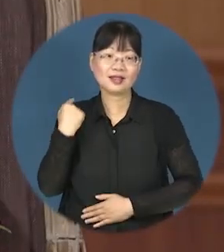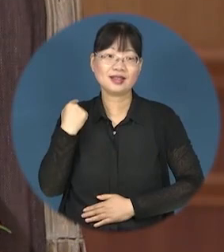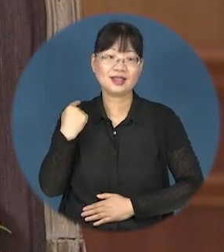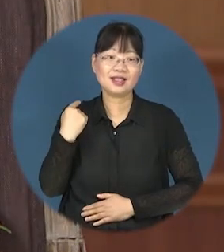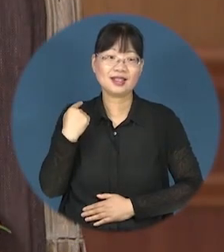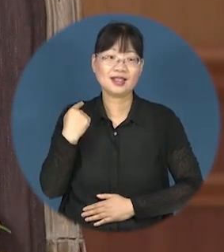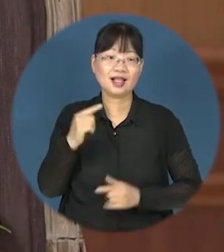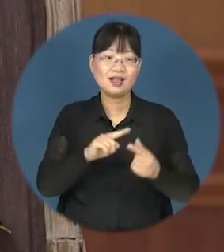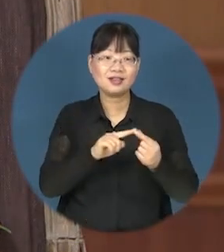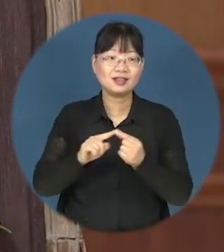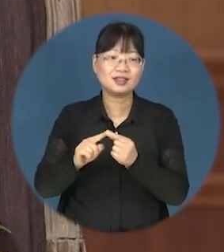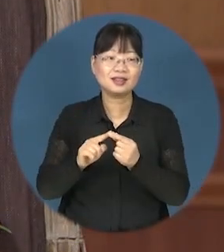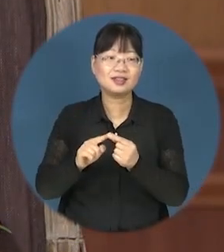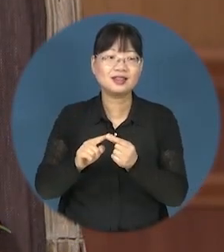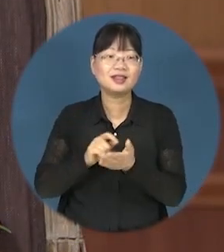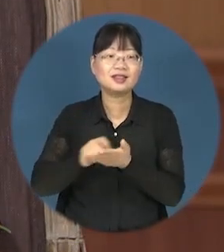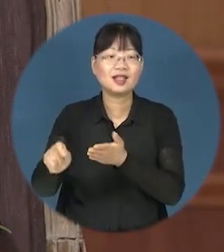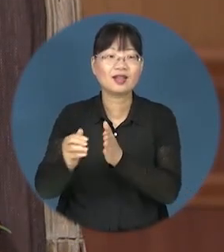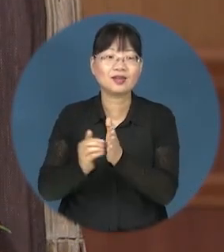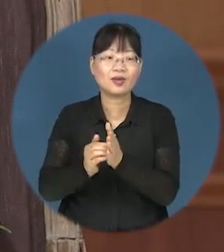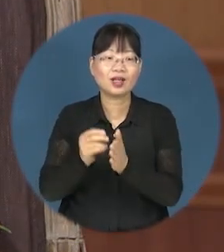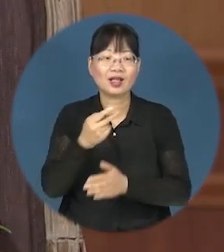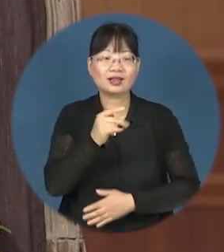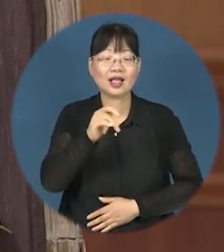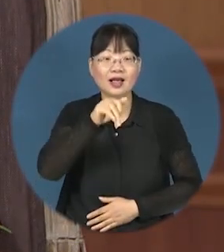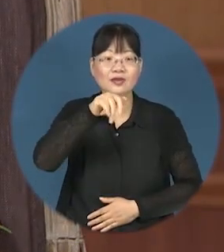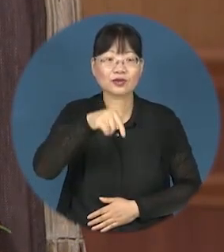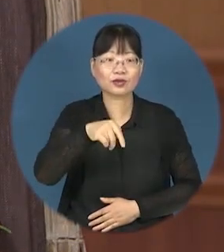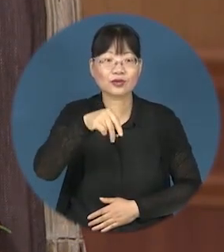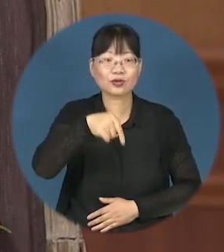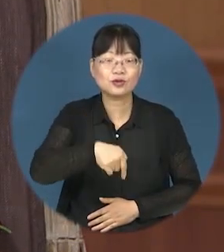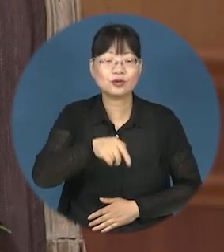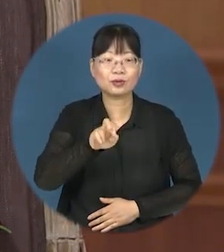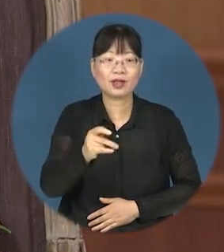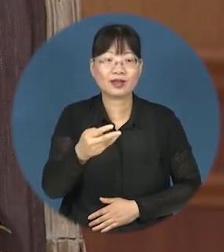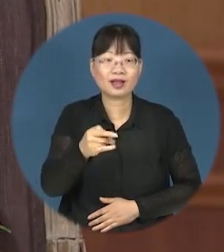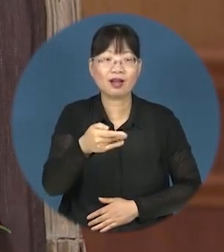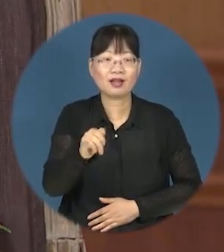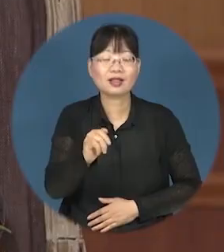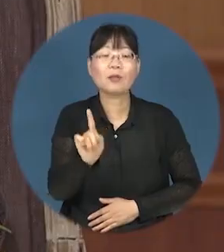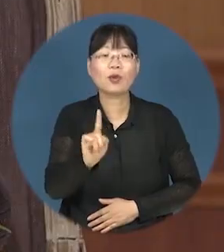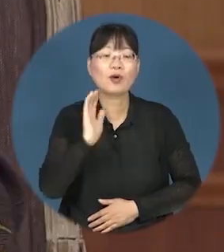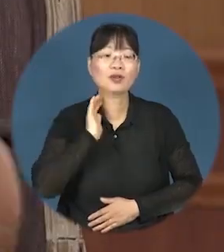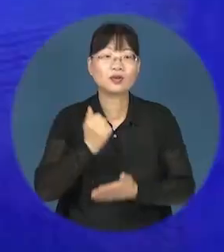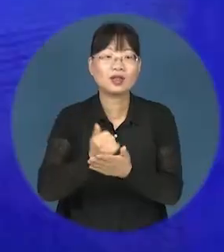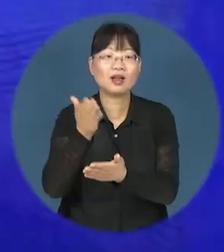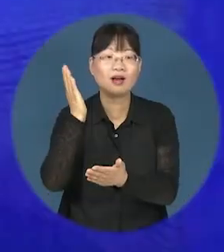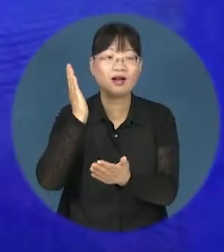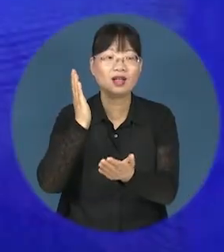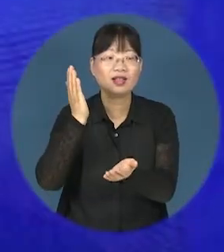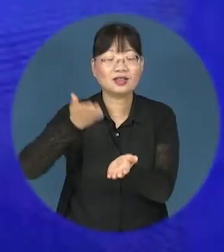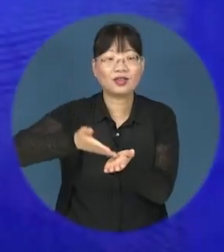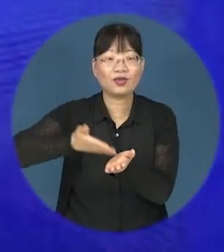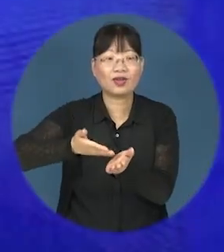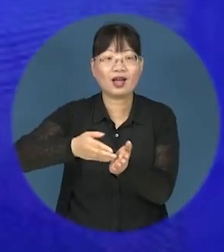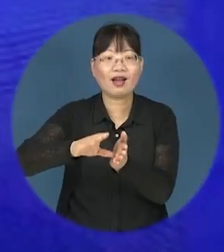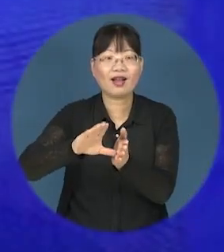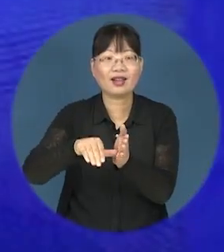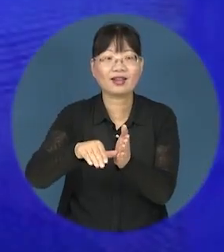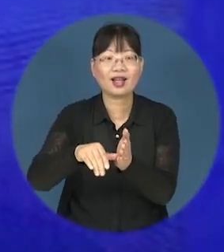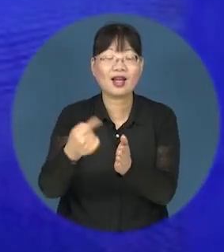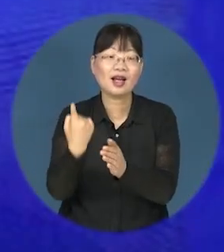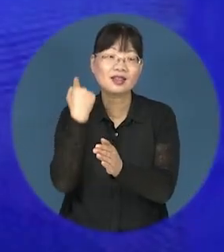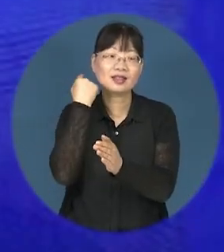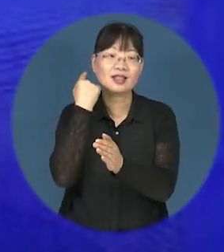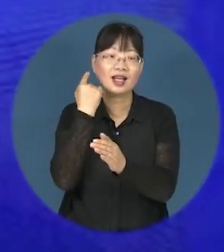글씨도 썼구요 또 다큐멘타리 나라 총령 연스럽게 뒤에 네 대통령 연설 하실 때 뒤에 그 핵심